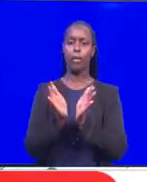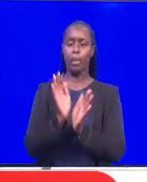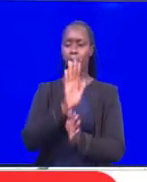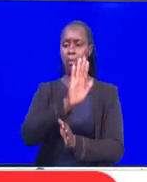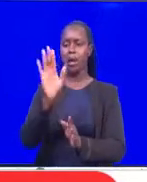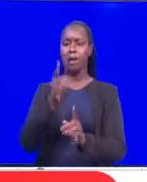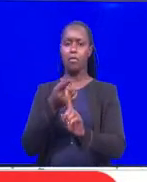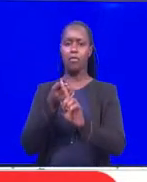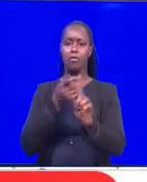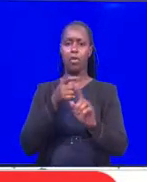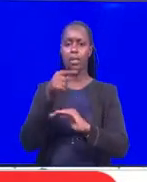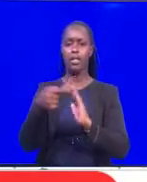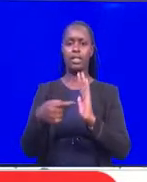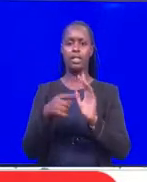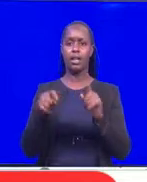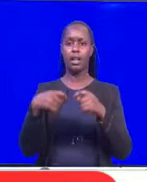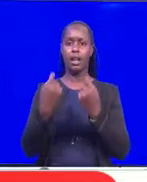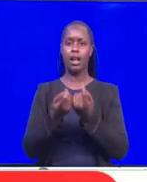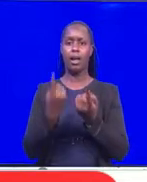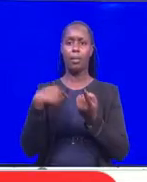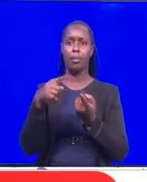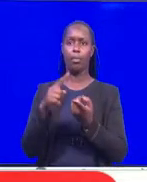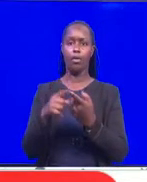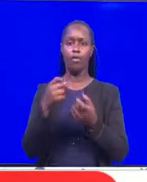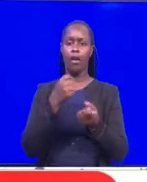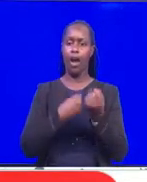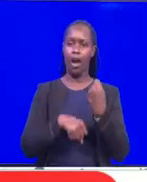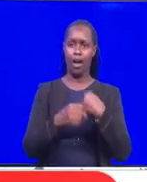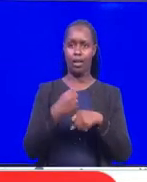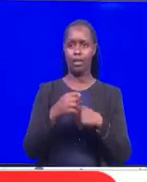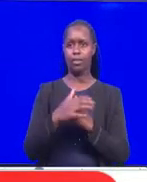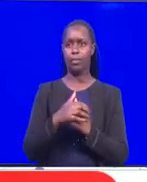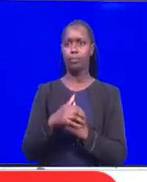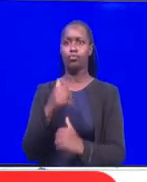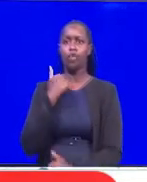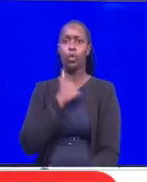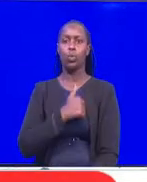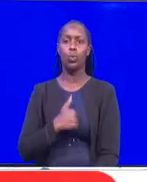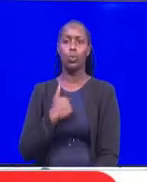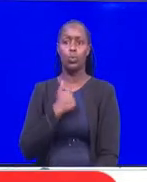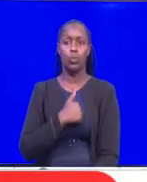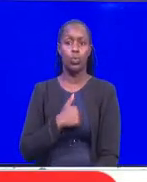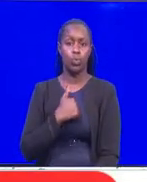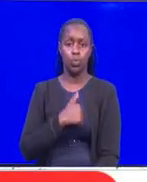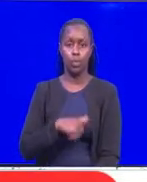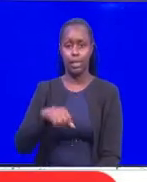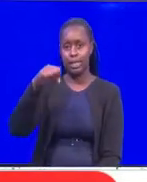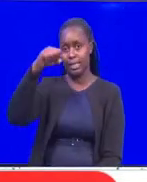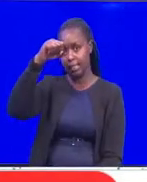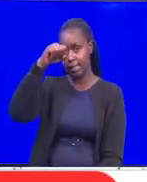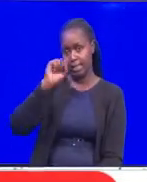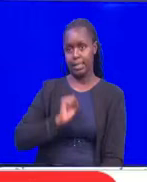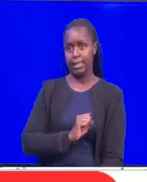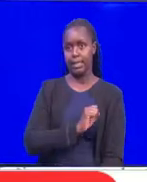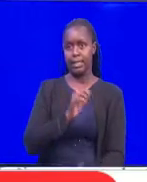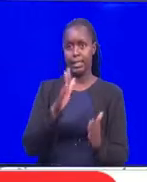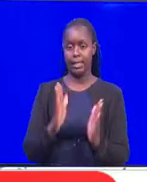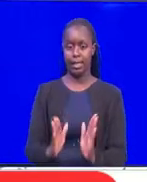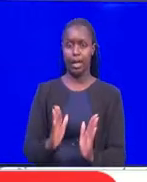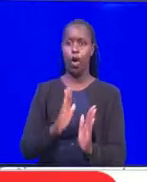of violence. Ni pole sana kwa seneta wangu, hiyo maneno ambayo tumesikia, na tayari